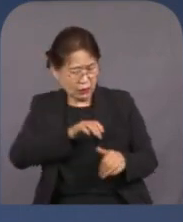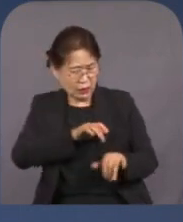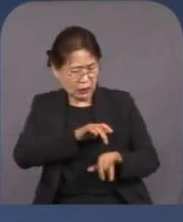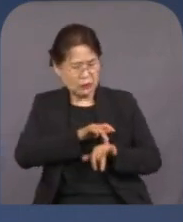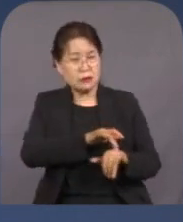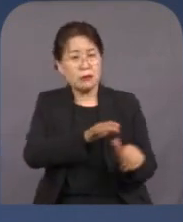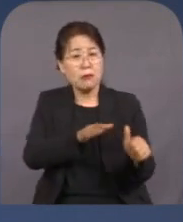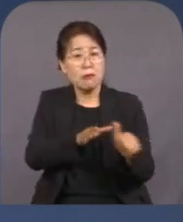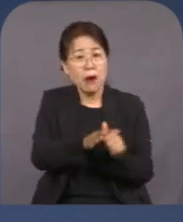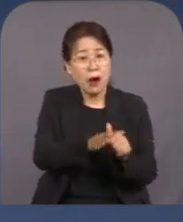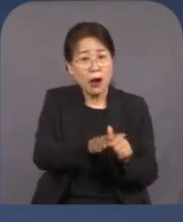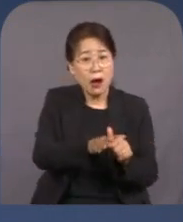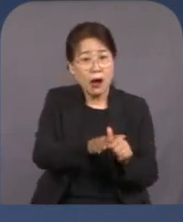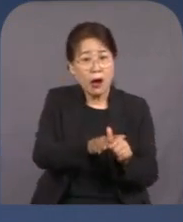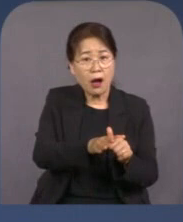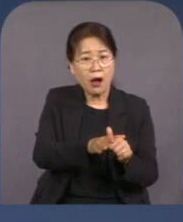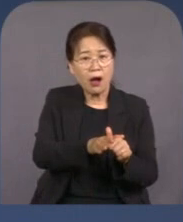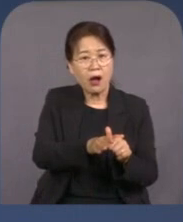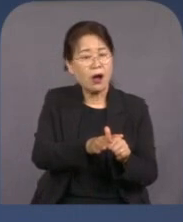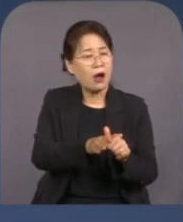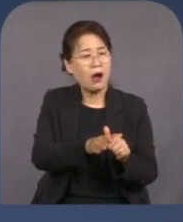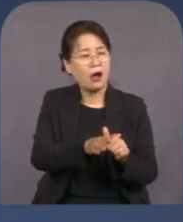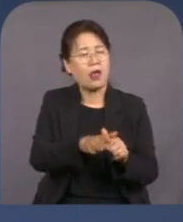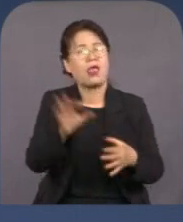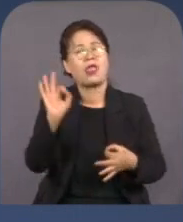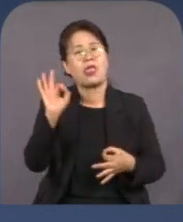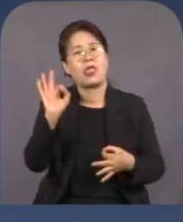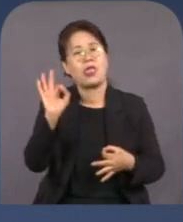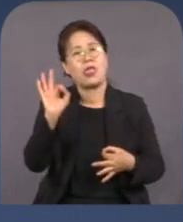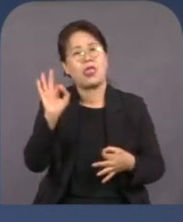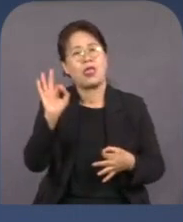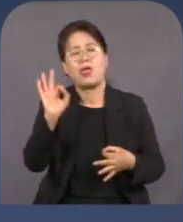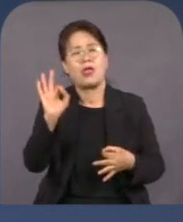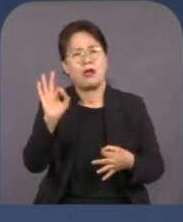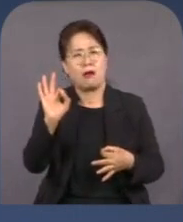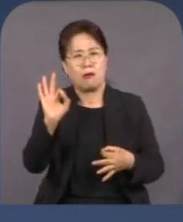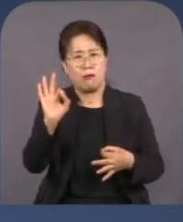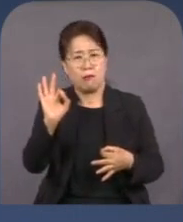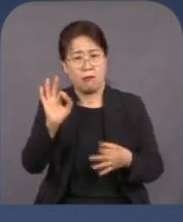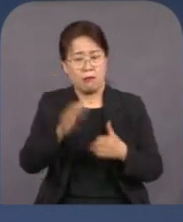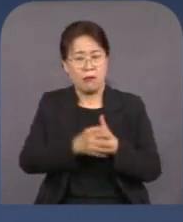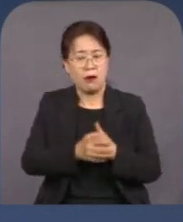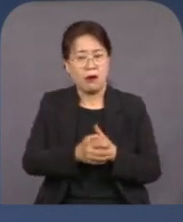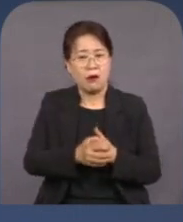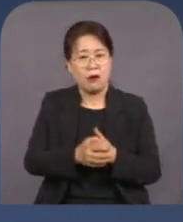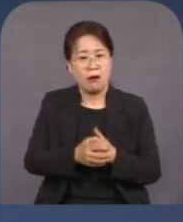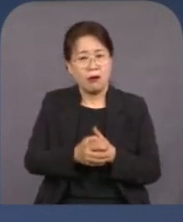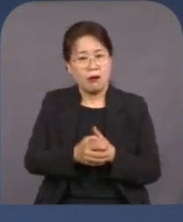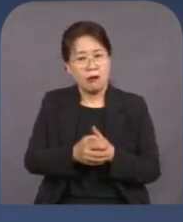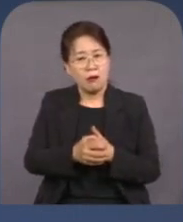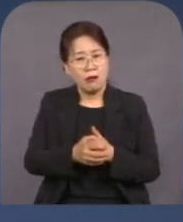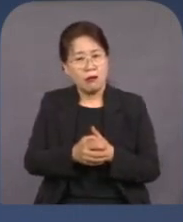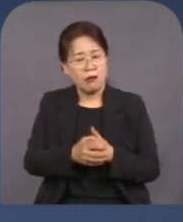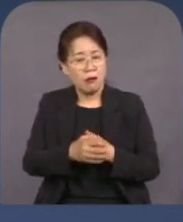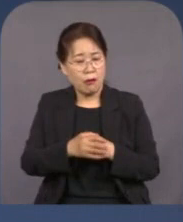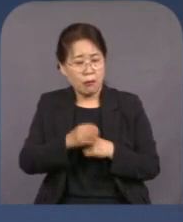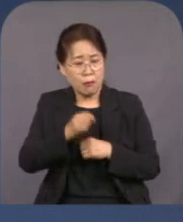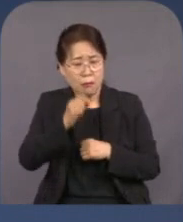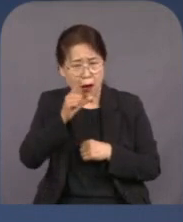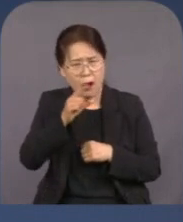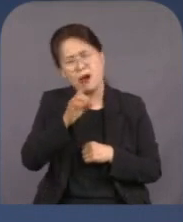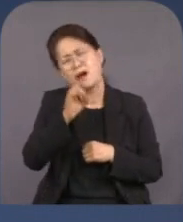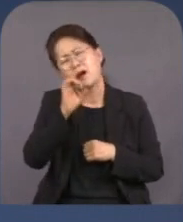받아도 여러분 아무렇게도 어떤 행동도 하지 못하더라는 거예요 아니 입이 열리지 않는다는